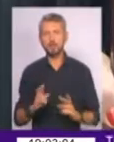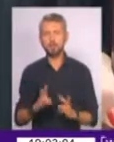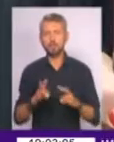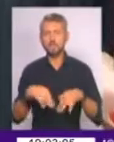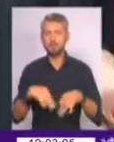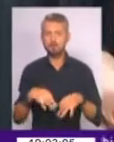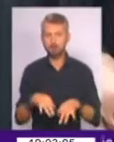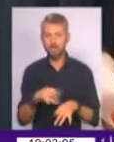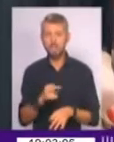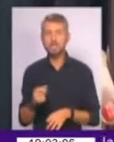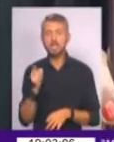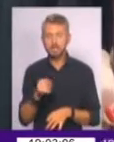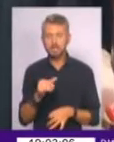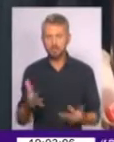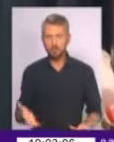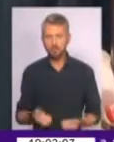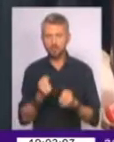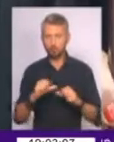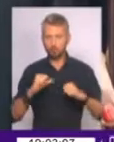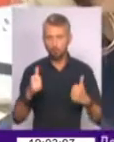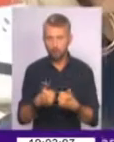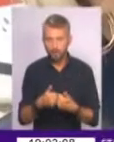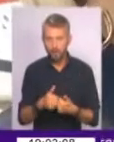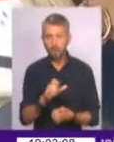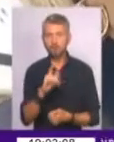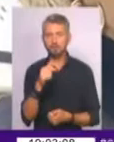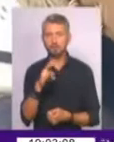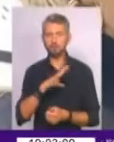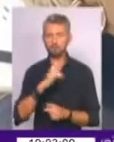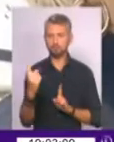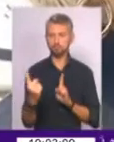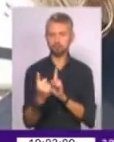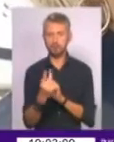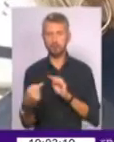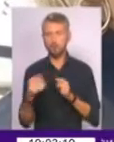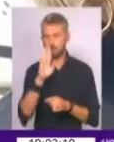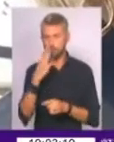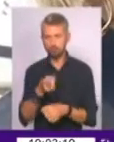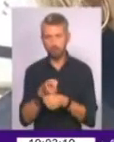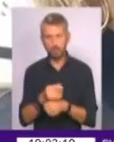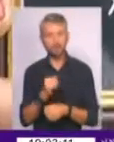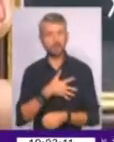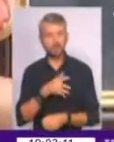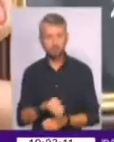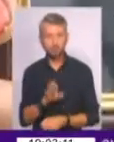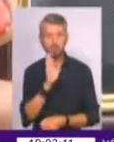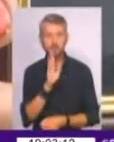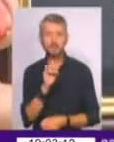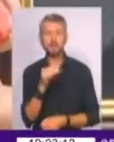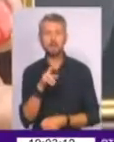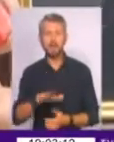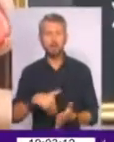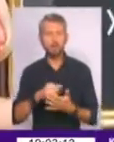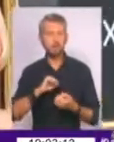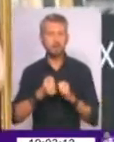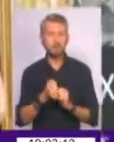машині. На ній вибиралися з оточення. Євген вийшов один на один проти ворожого танку і загинув. Пані Наталя досі пам'ятає останні слова,